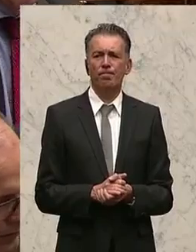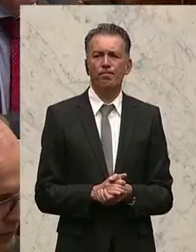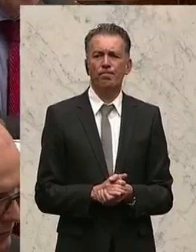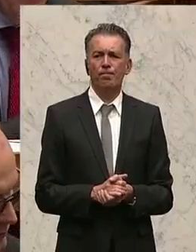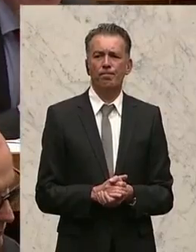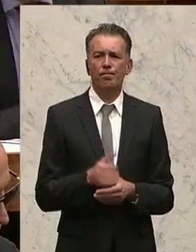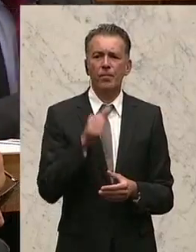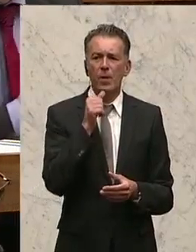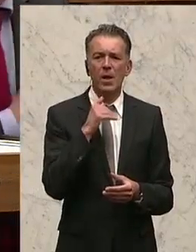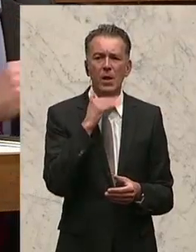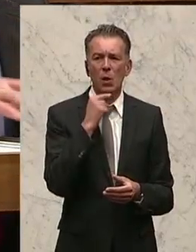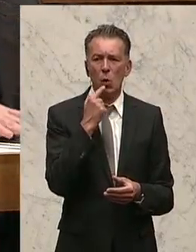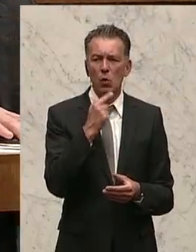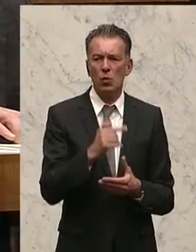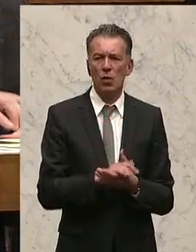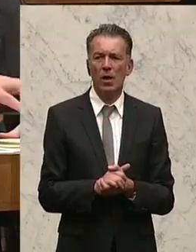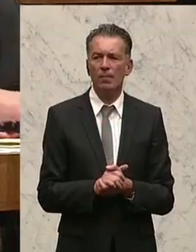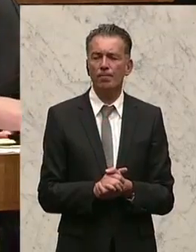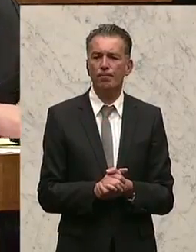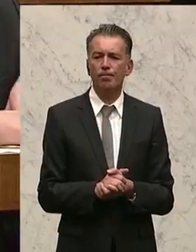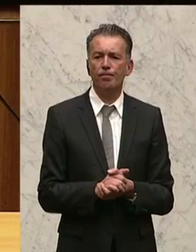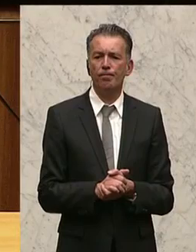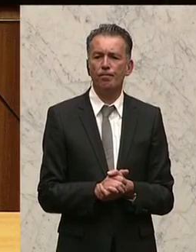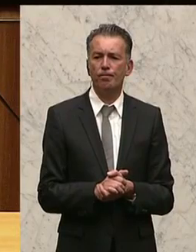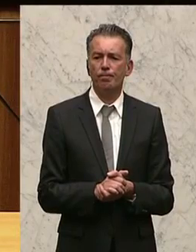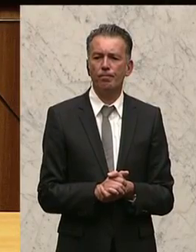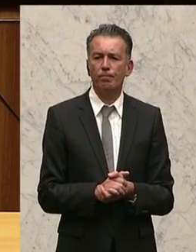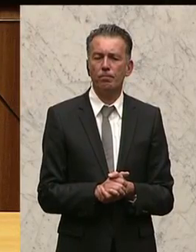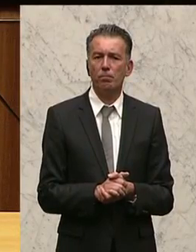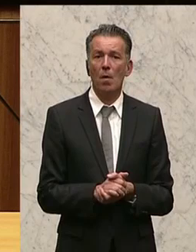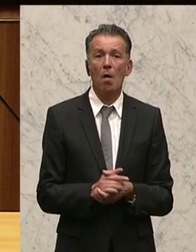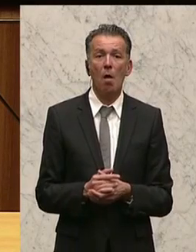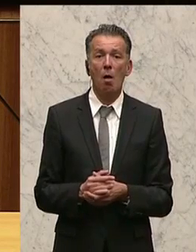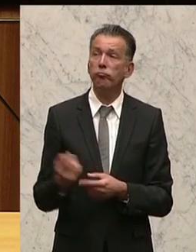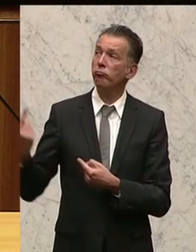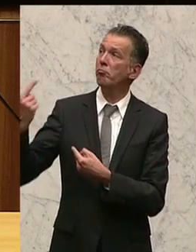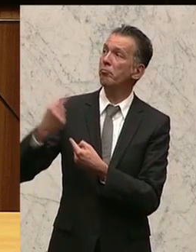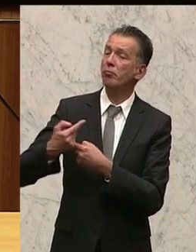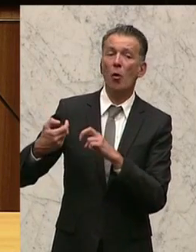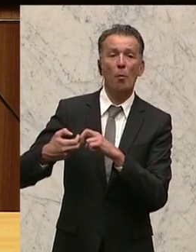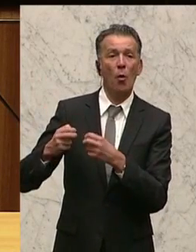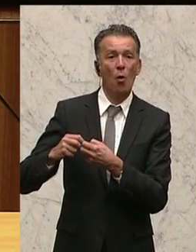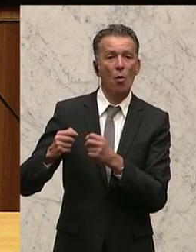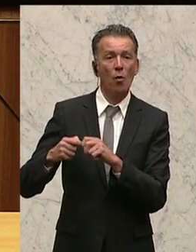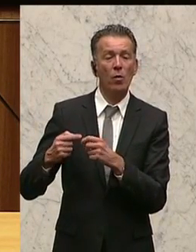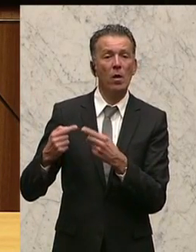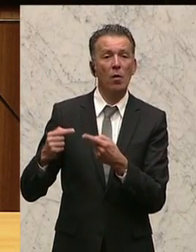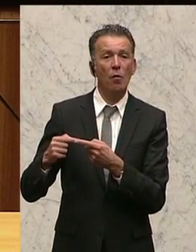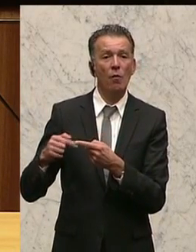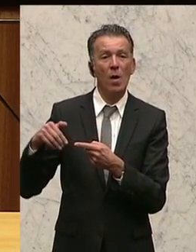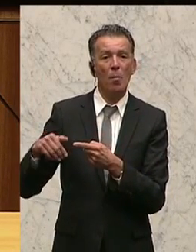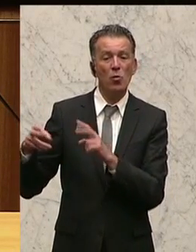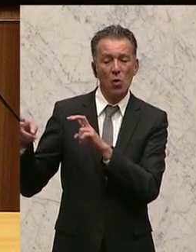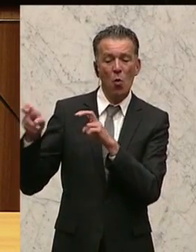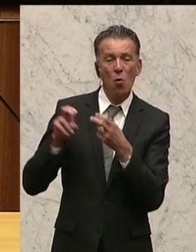es reicht nicht zu sagen, meine lieben Damen und Herren, dass das etwas ist, das aus Brüssel kommt und dass wir gerade das Mindestmaß um sich umsetzen haben